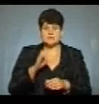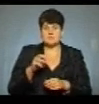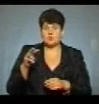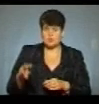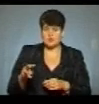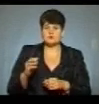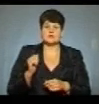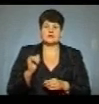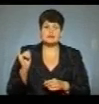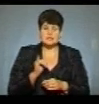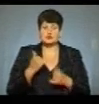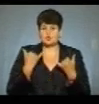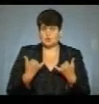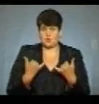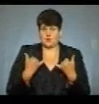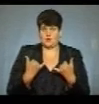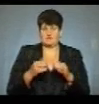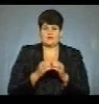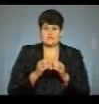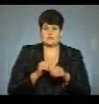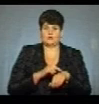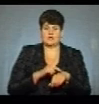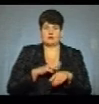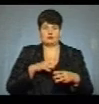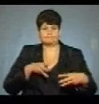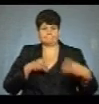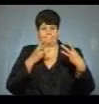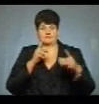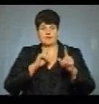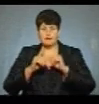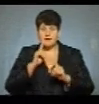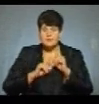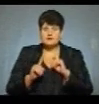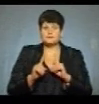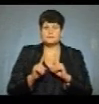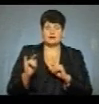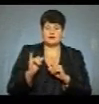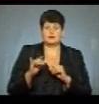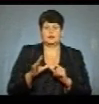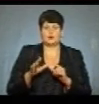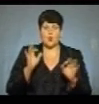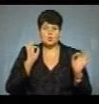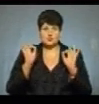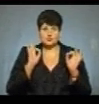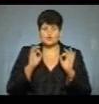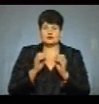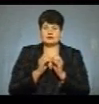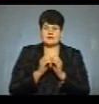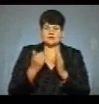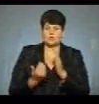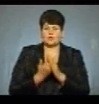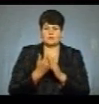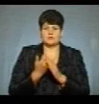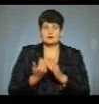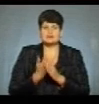і буквально сьогодні, от в 10-й була селекторна нарада, озвучено з десяток, напевне, новацій по